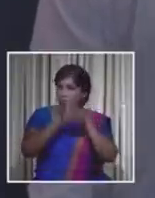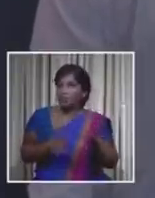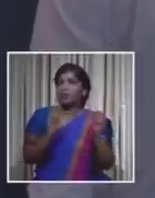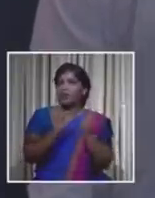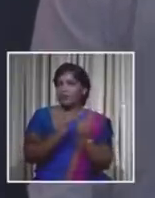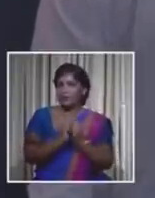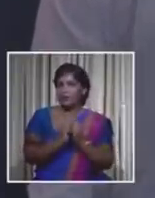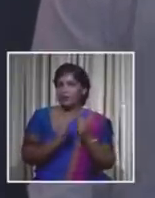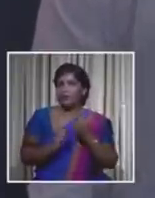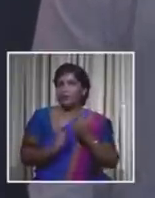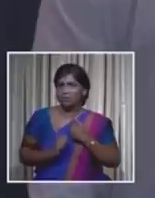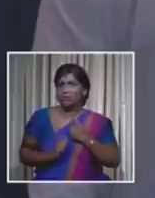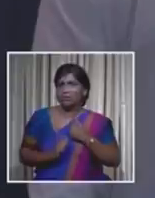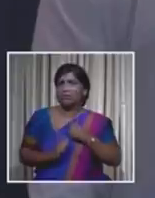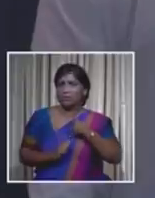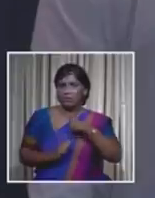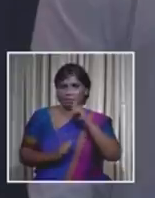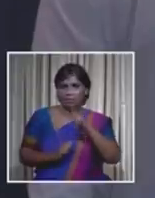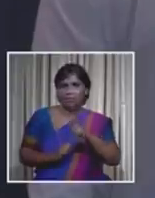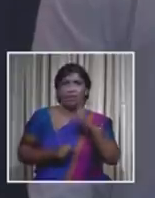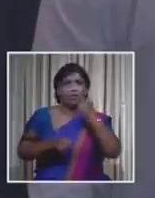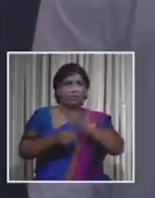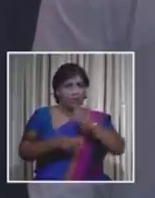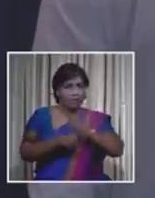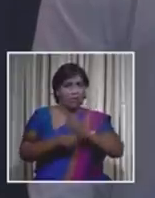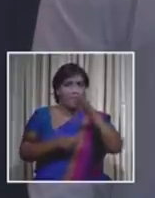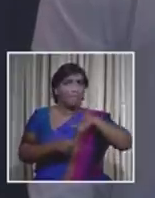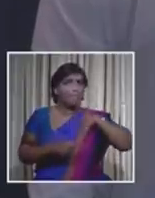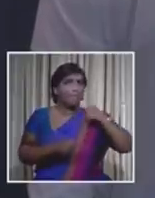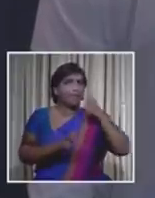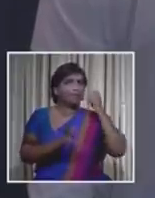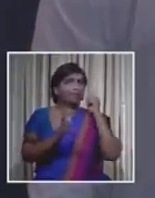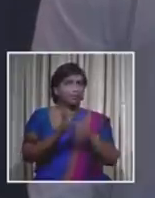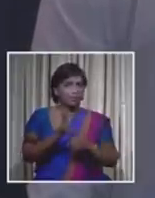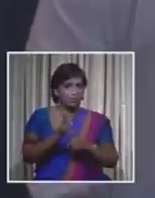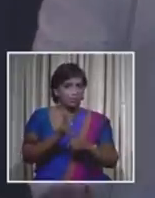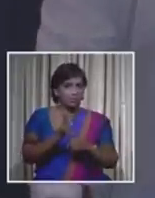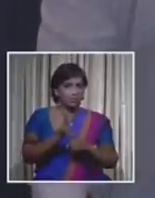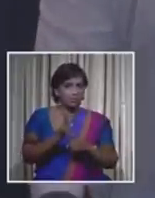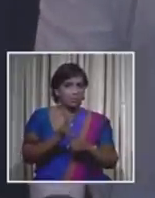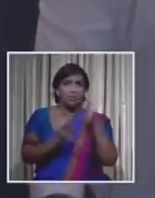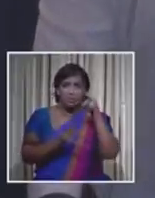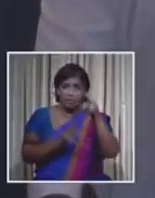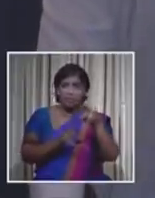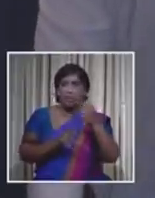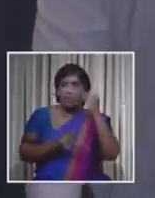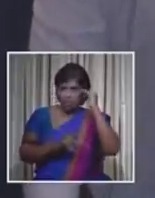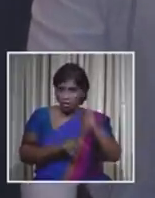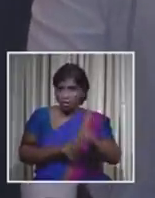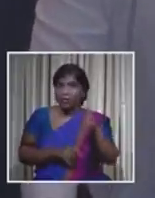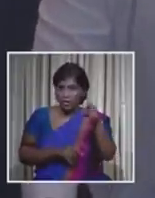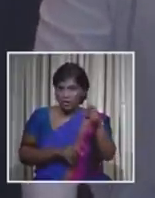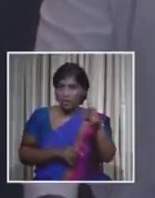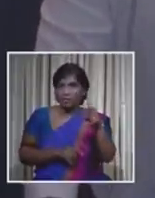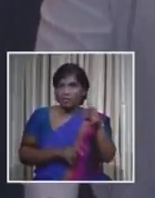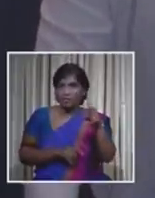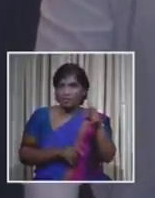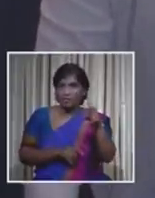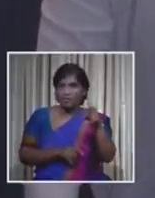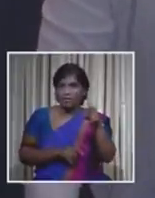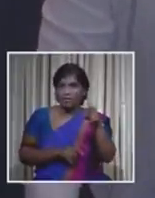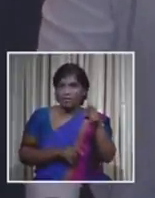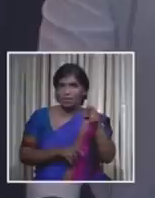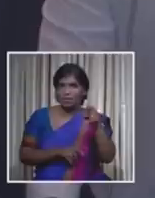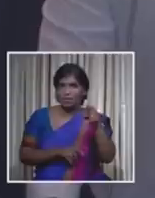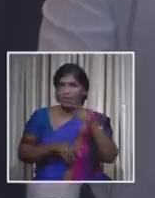වෙන්නේ. මට අහගන්න ඕනේ ආණ්ඩු පක්ෂයේ ප්‍රධාන සංවිධායකතුමනි ඔබතුමාට දියණියක් ඉන්නවා. දැන් ඔබතුමා නෑ